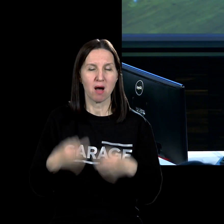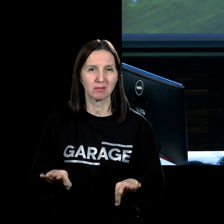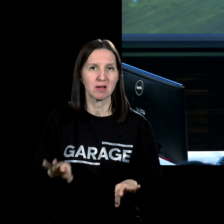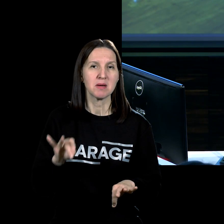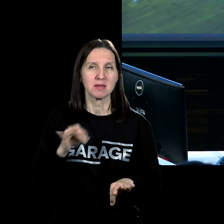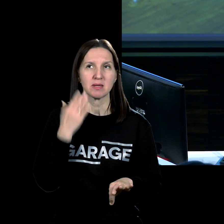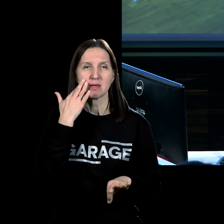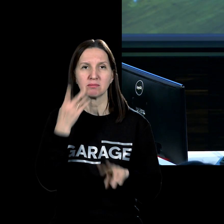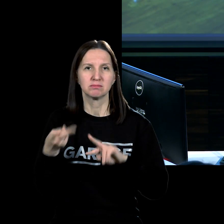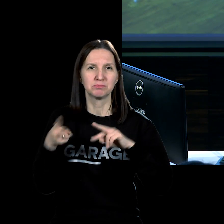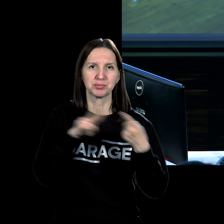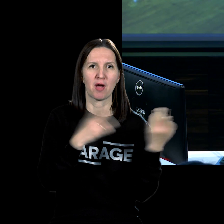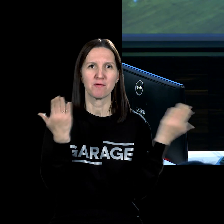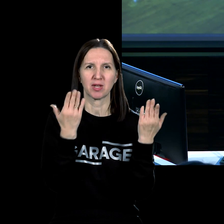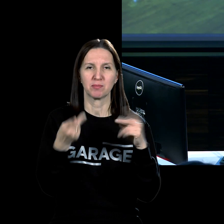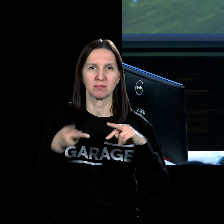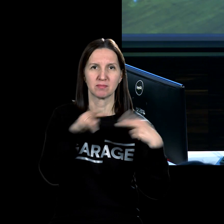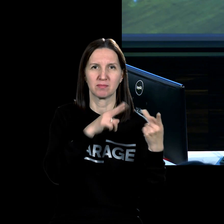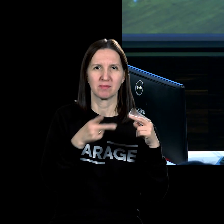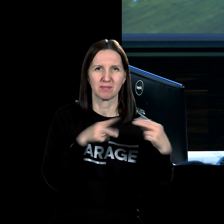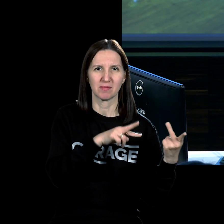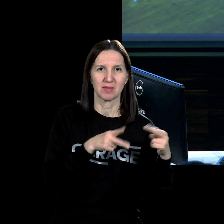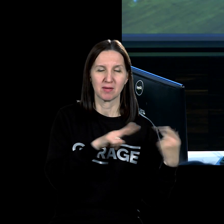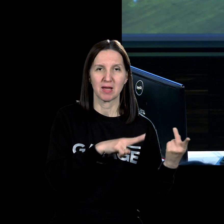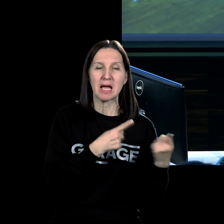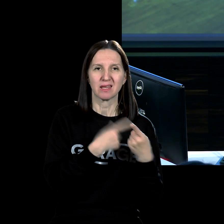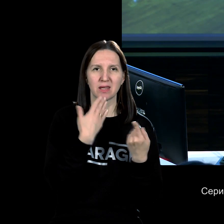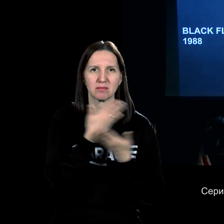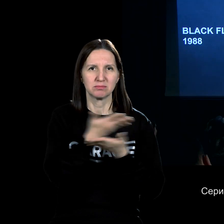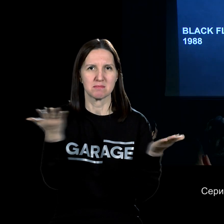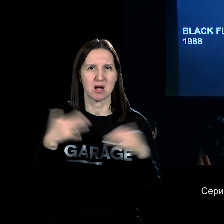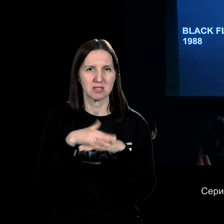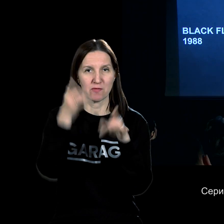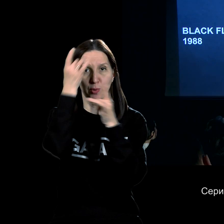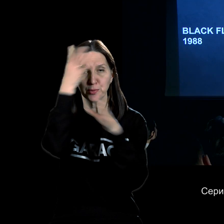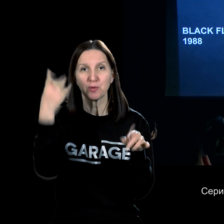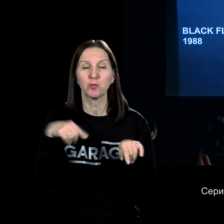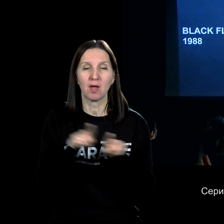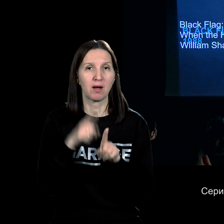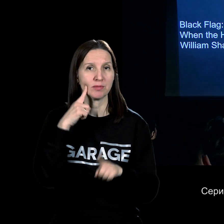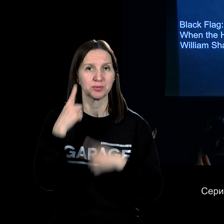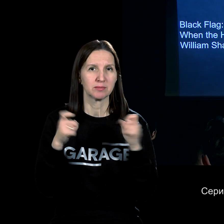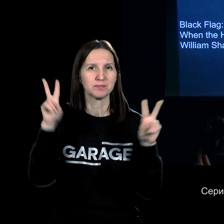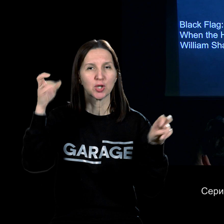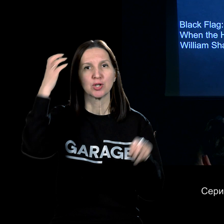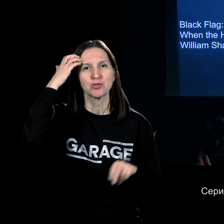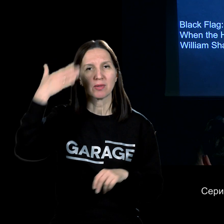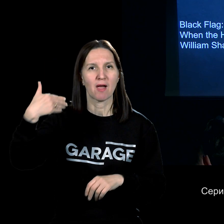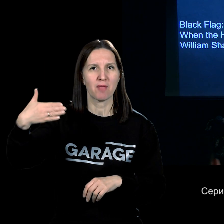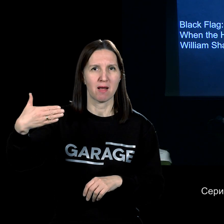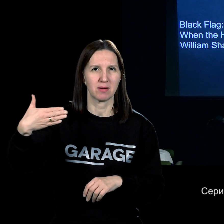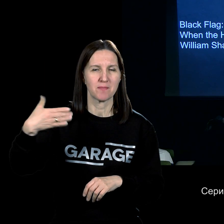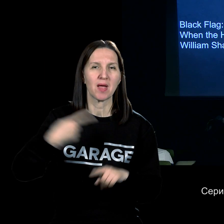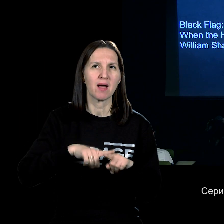пытаясь кинематографизировать, перевести это на язык кино и на язык массовой культуры. Вот так вот потрясающая серия «Черный флаг», которая,